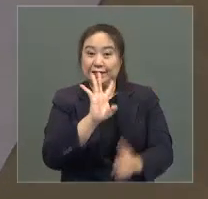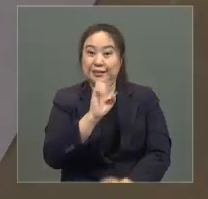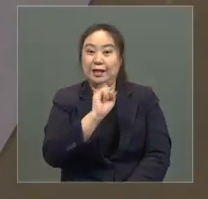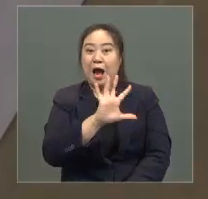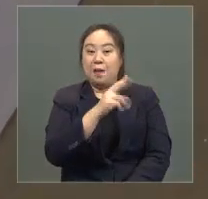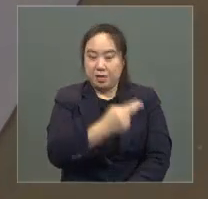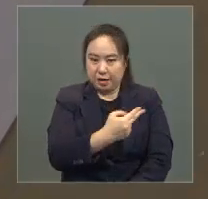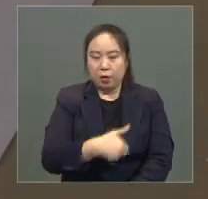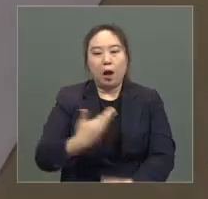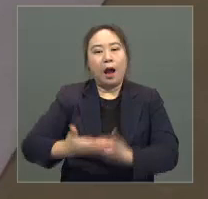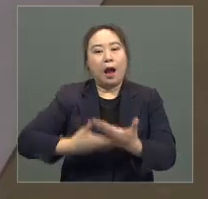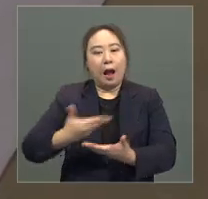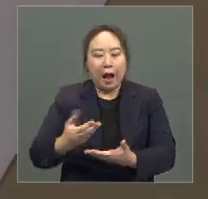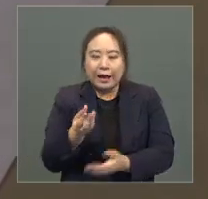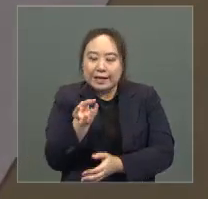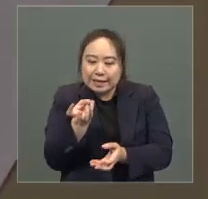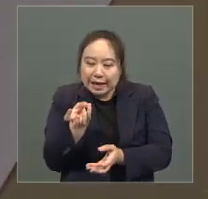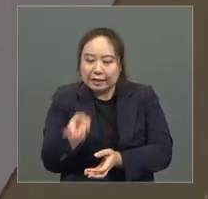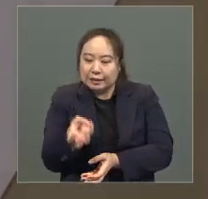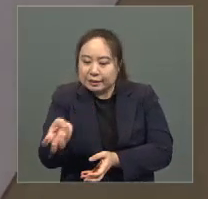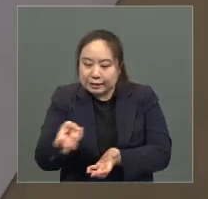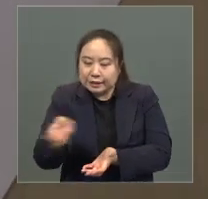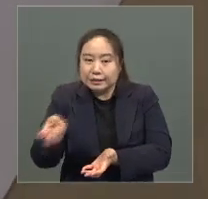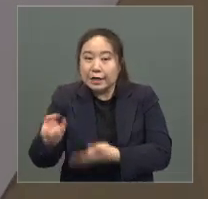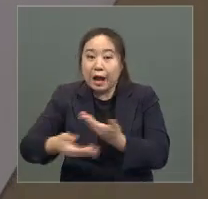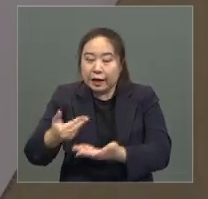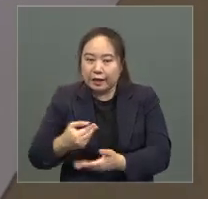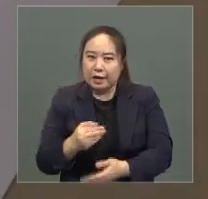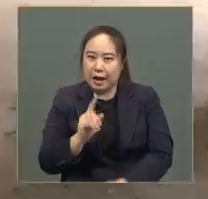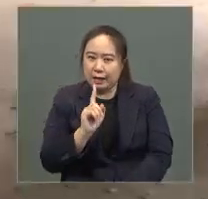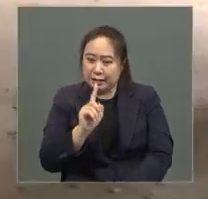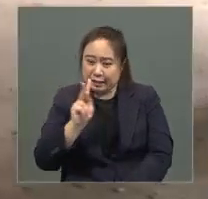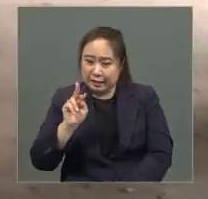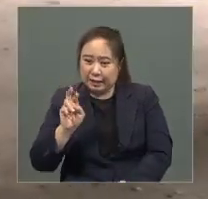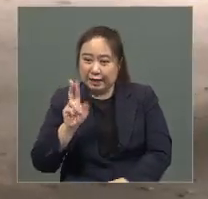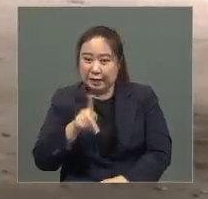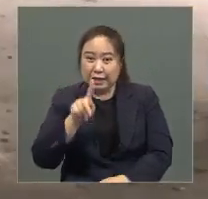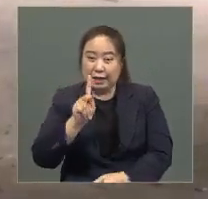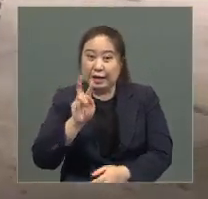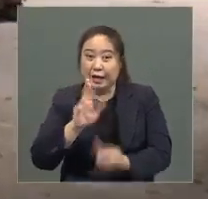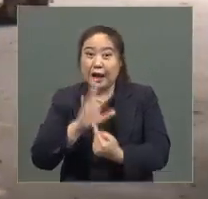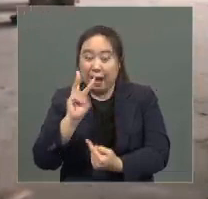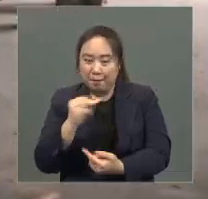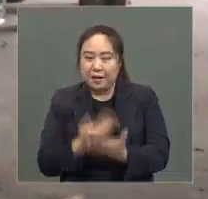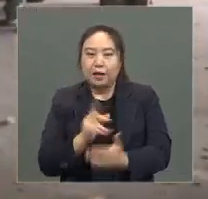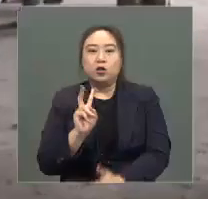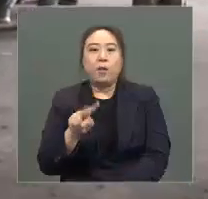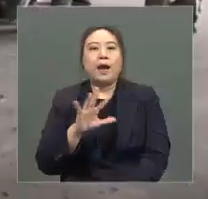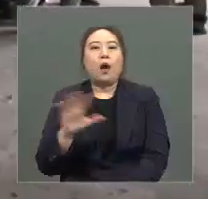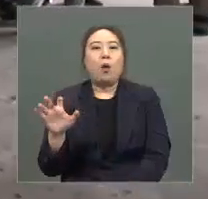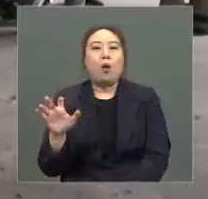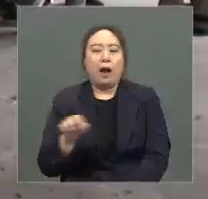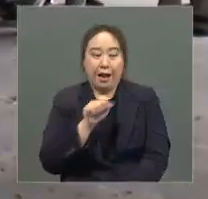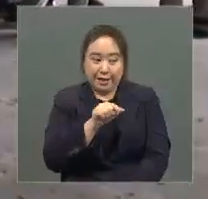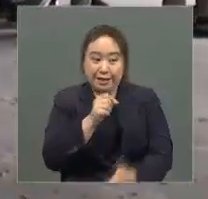ราคาขายปลีกจะอยู่ที่กรัมละ 2,500บาทเท่ากับว่ายาเสพติดหลอด